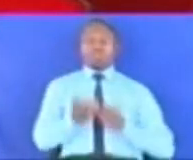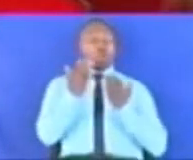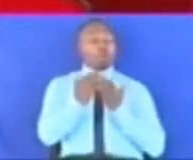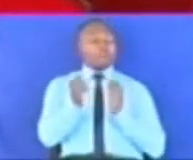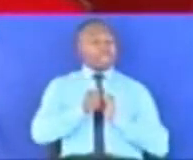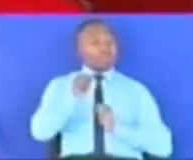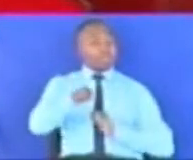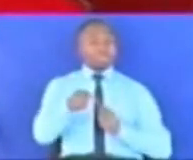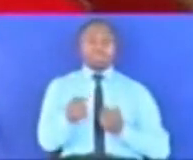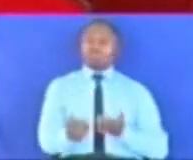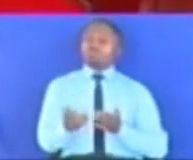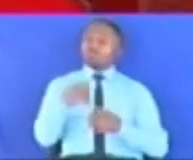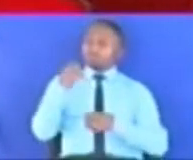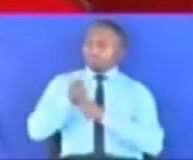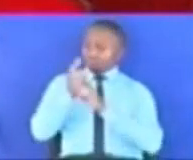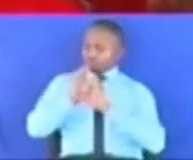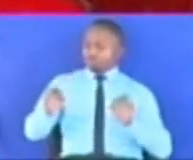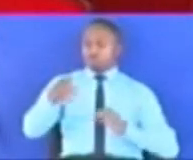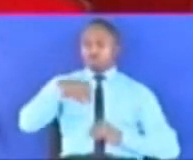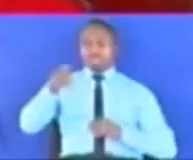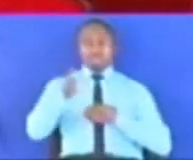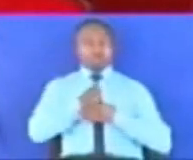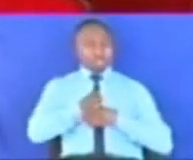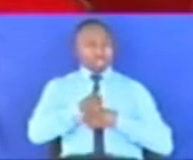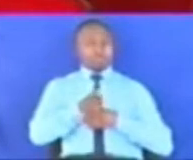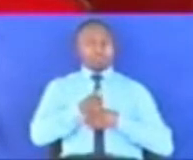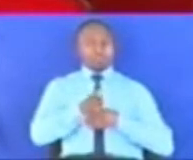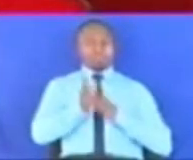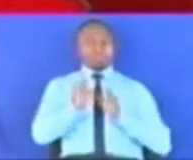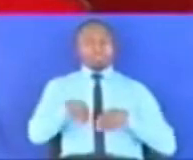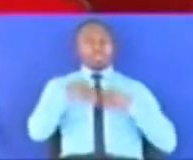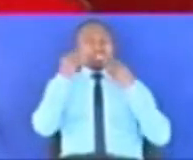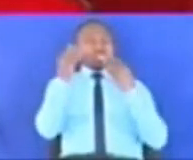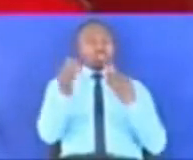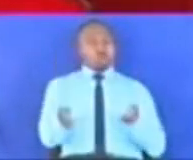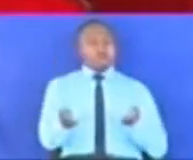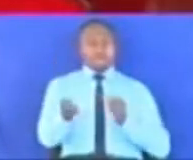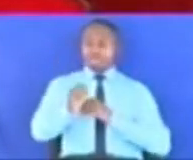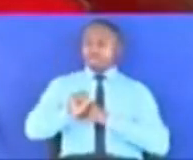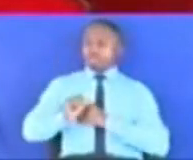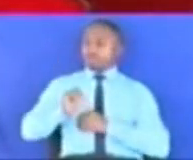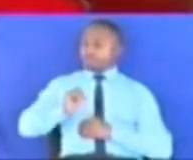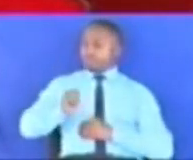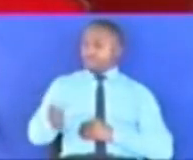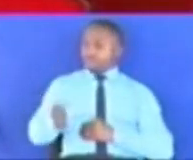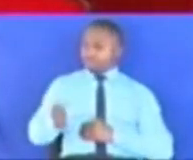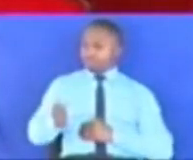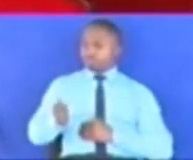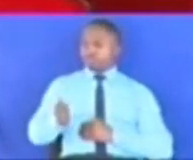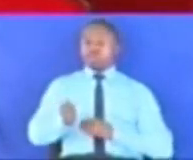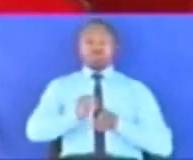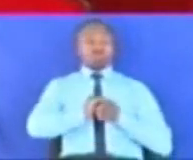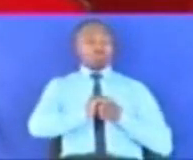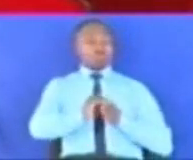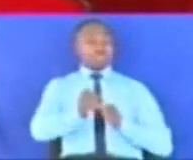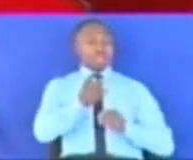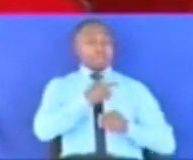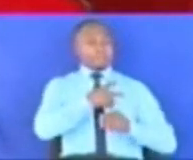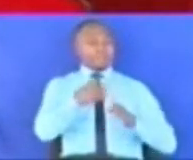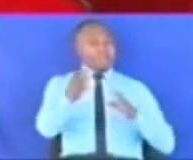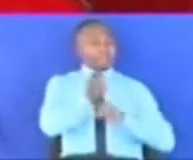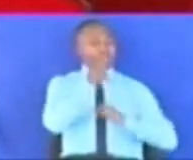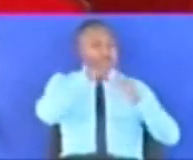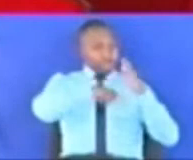hilo liwezekane, wizara husika ya utumishi itoe vibali vya kutoa ku, kutumia own source kwa